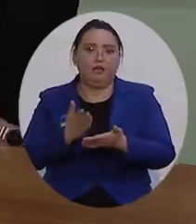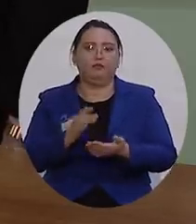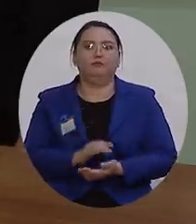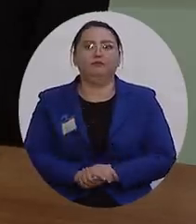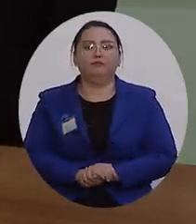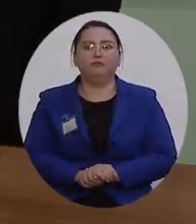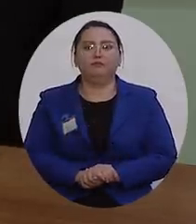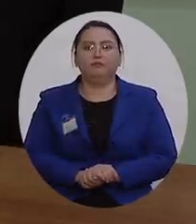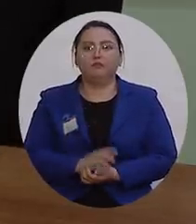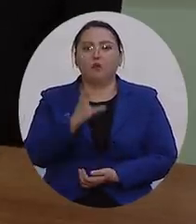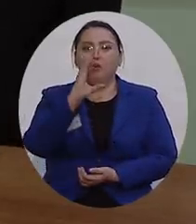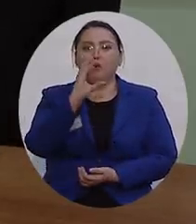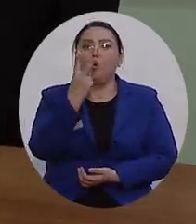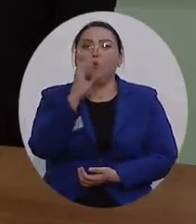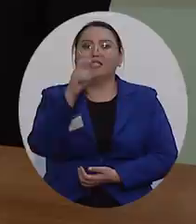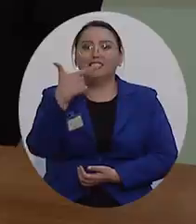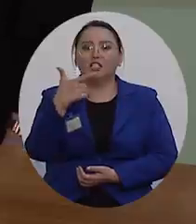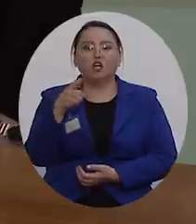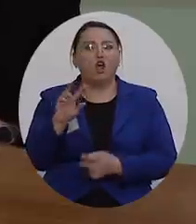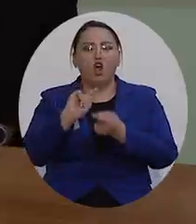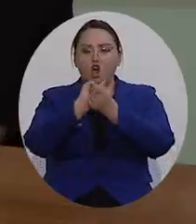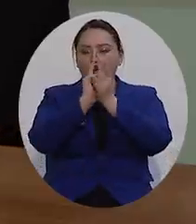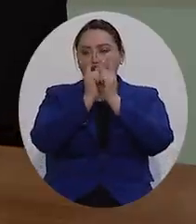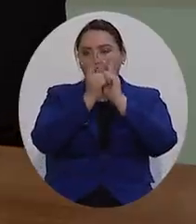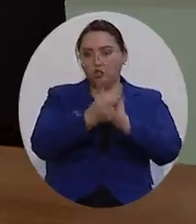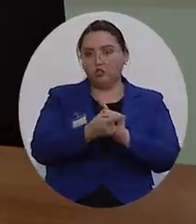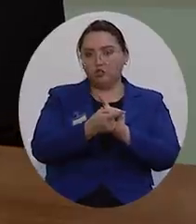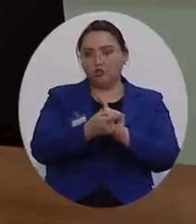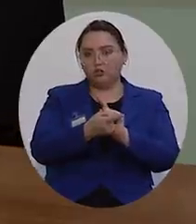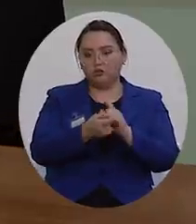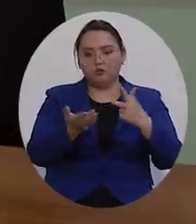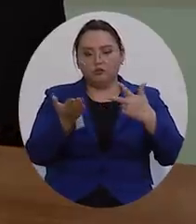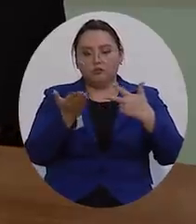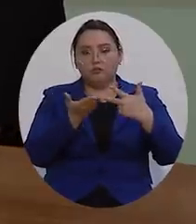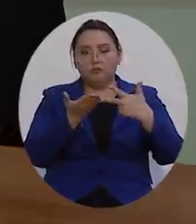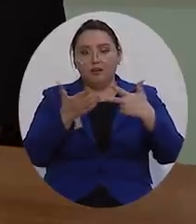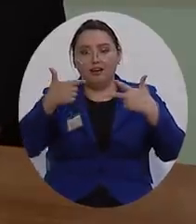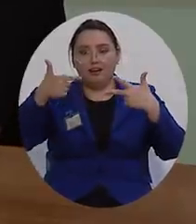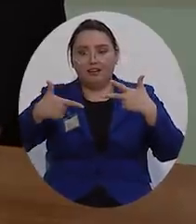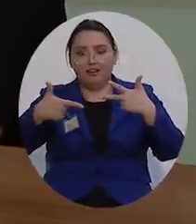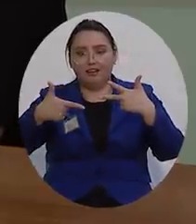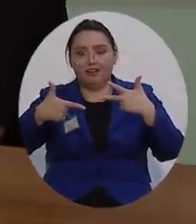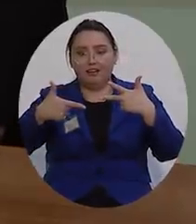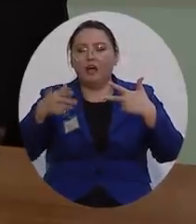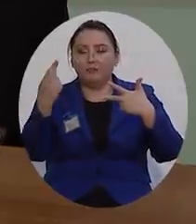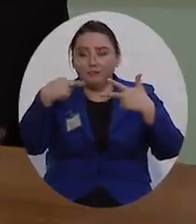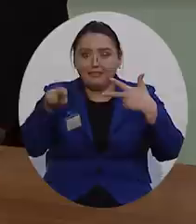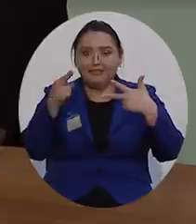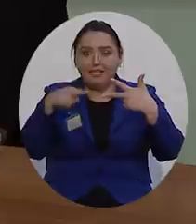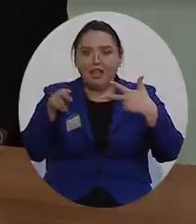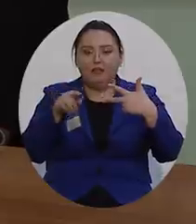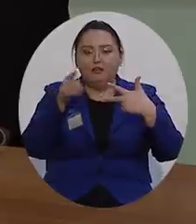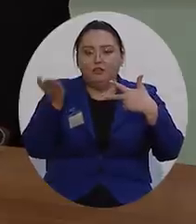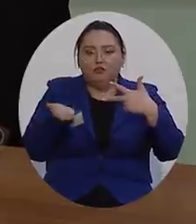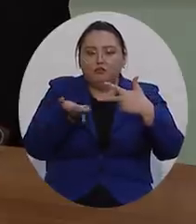За үсгийн хувьд өөрчлөгдөн ягаад вэхлэр үгийн төгсгөлд орсон дээ үсэг маань ууран дээ үсэг болж гидсэж